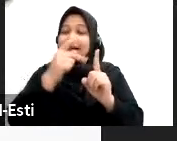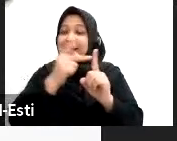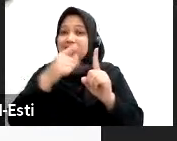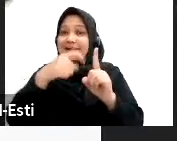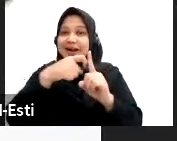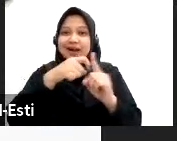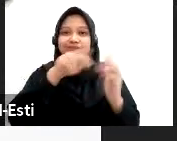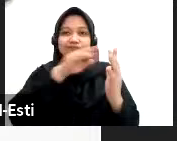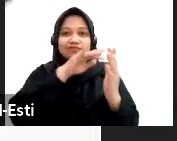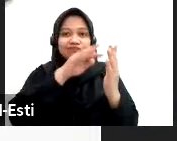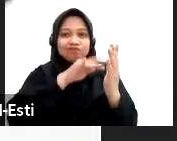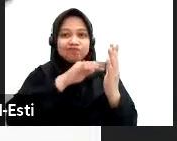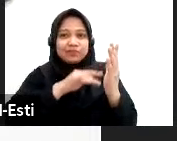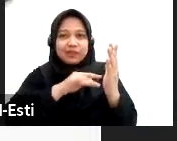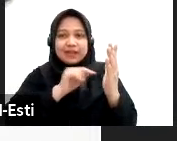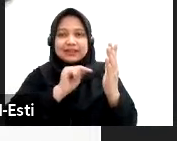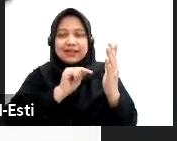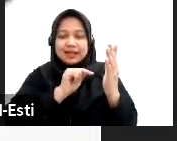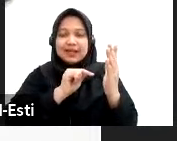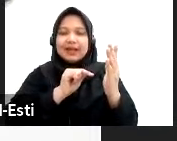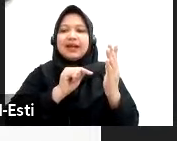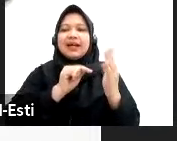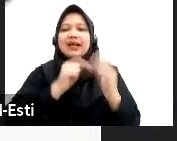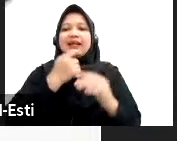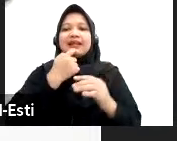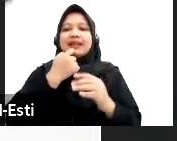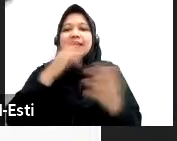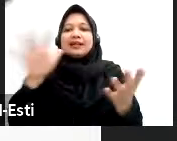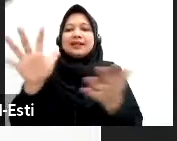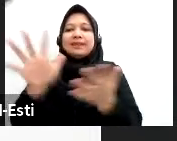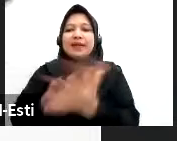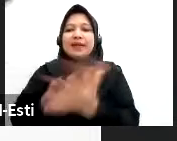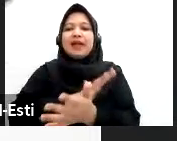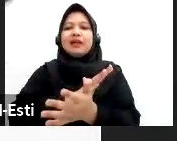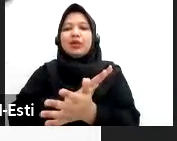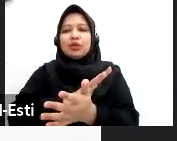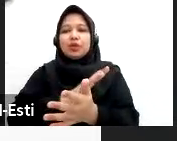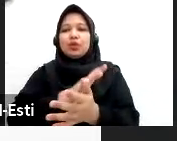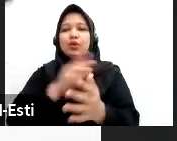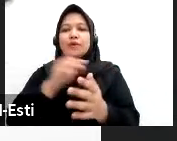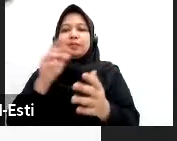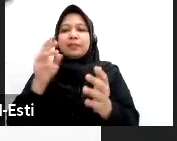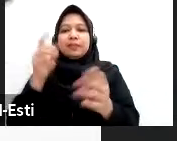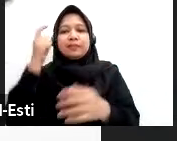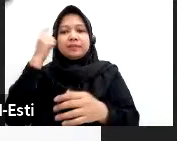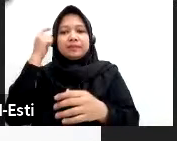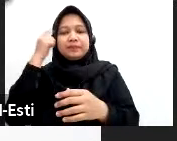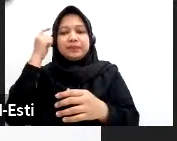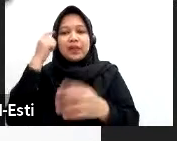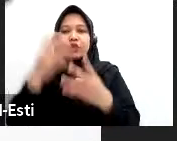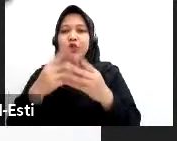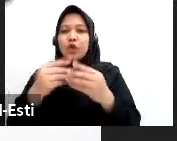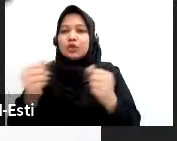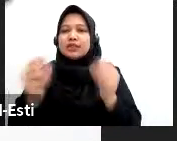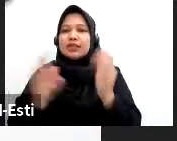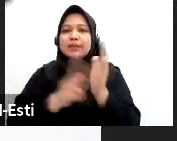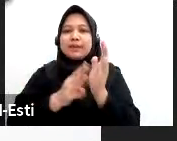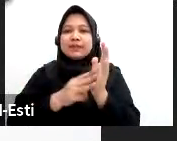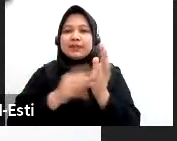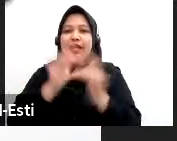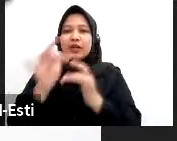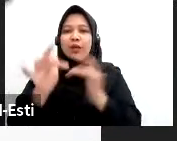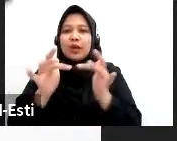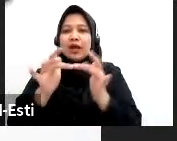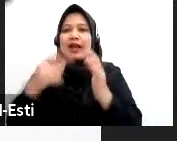adalah tentang pilih peluang pembentukan penyelesaian sengketa secara daring melalui